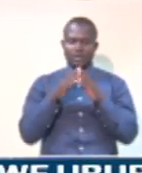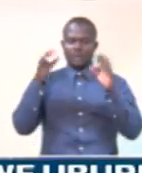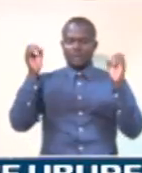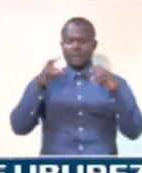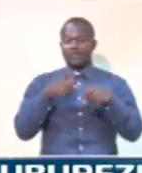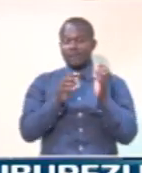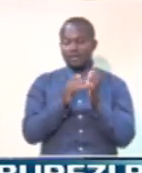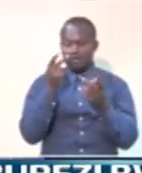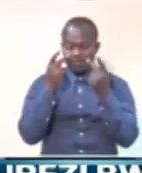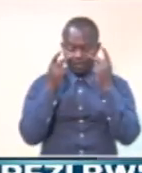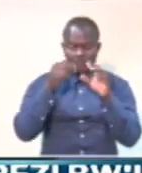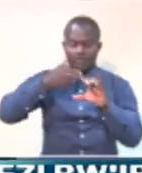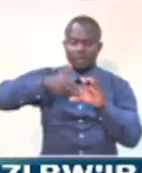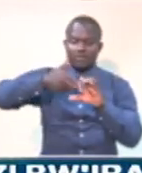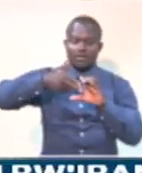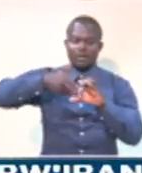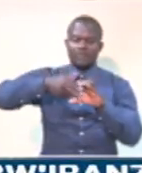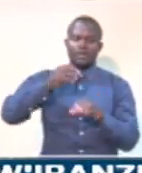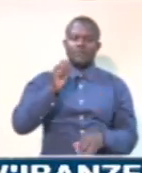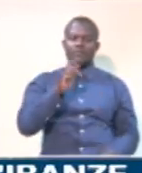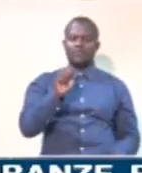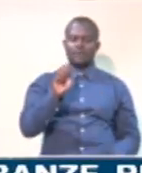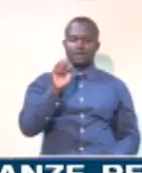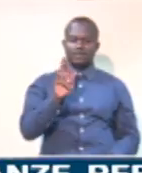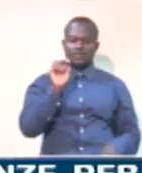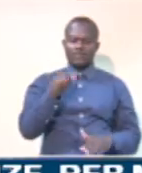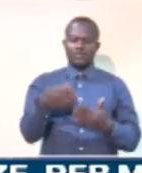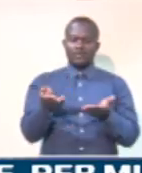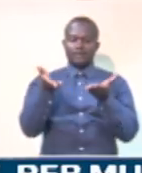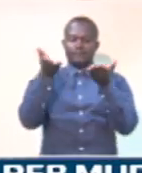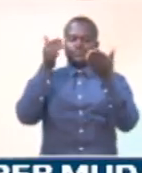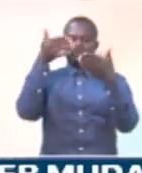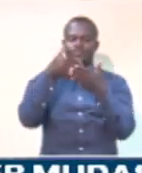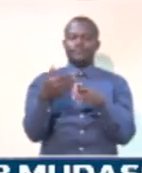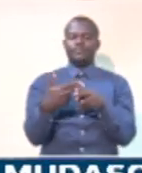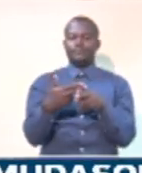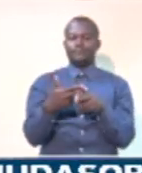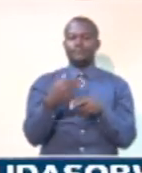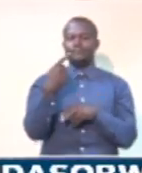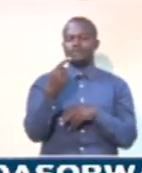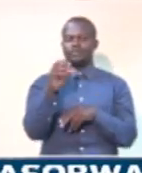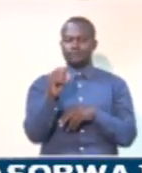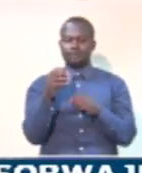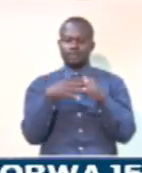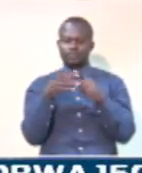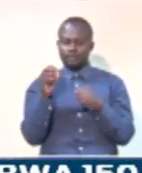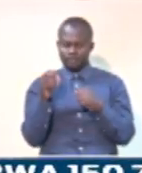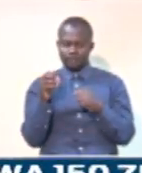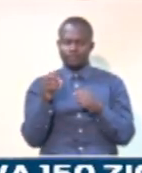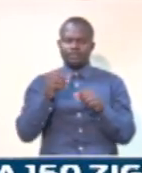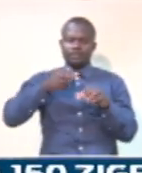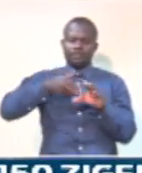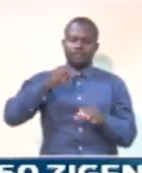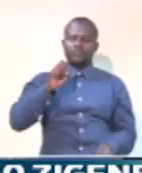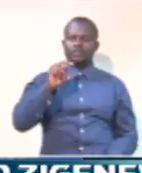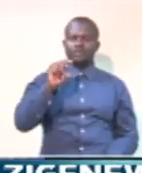mu by'ukuri igiciro cya mazutu gishobora kuzamuka kikajya ku 1,090, naho cya esanse kikava